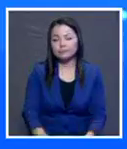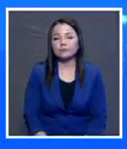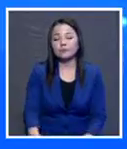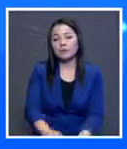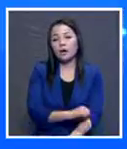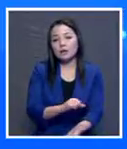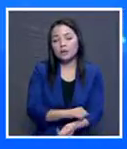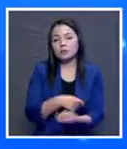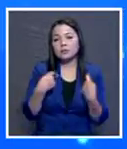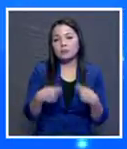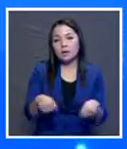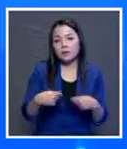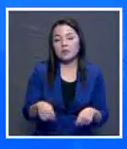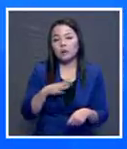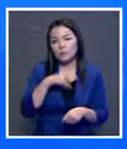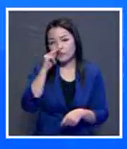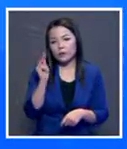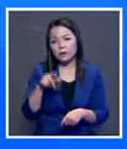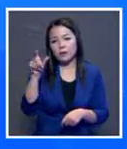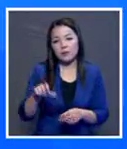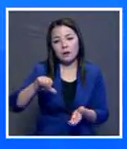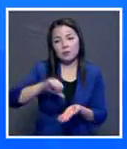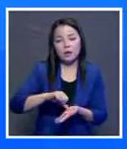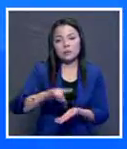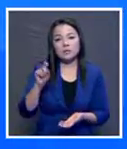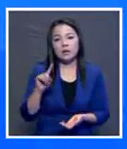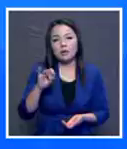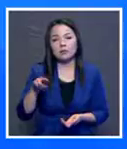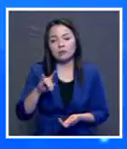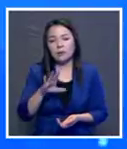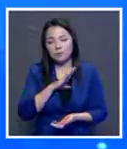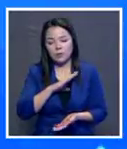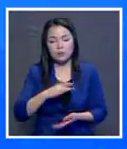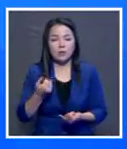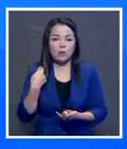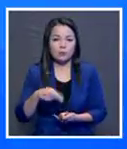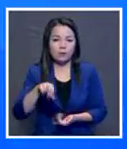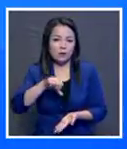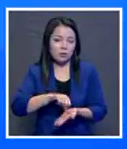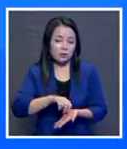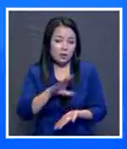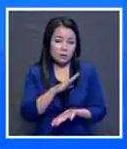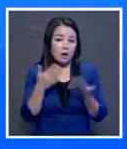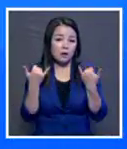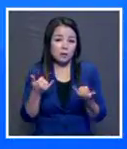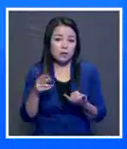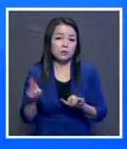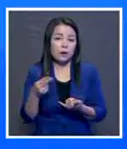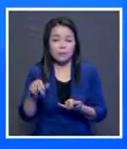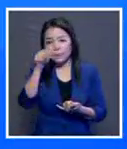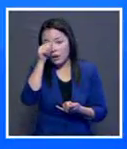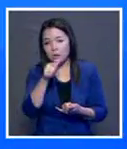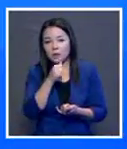Есірткі сатты деген күдікпен Зеренді ауданындағы шаруа қожалығының иесі қамауға алынды. Тергеушілердің айтуынша, өткен жылдың 99 айында ер